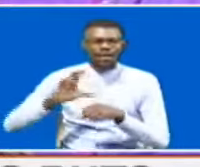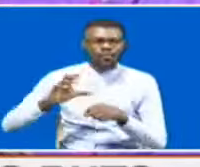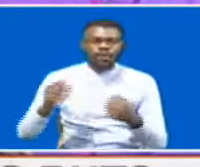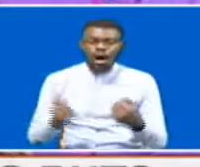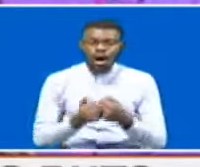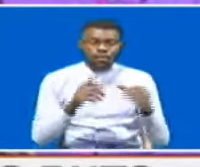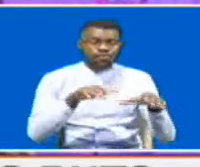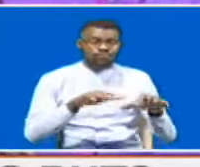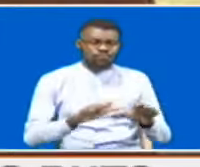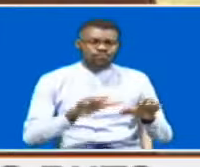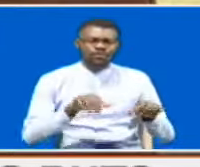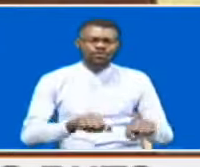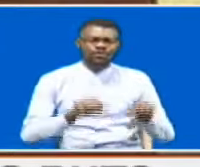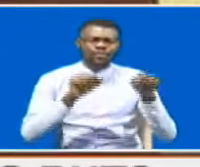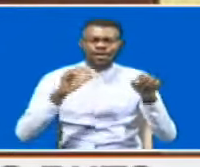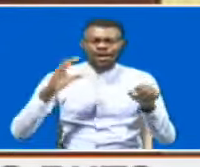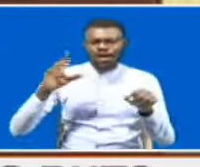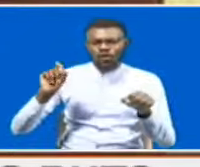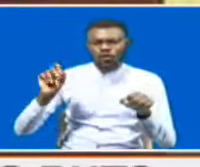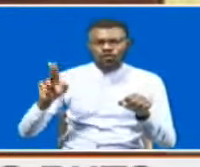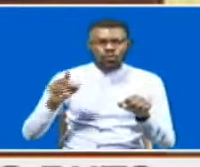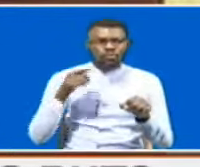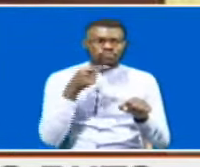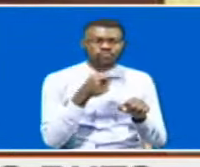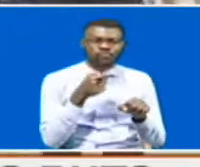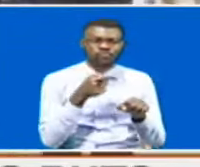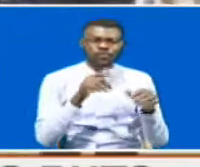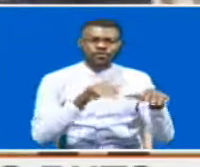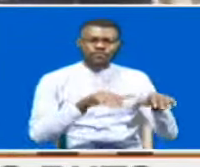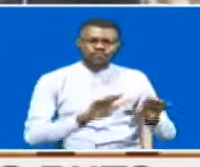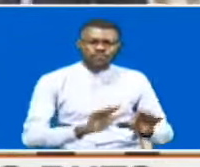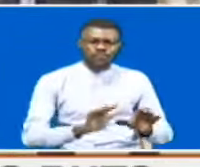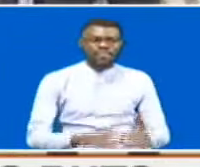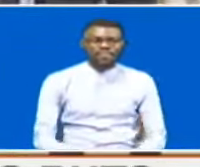wa maziko ya mwenyekiti wa KOTU mzee Rajab Monde.